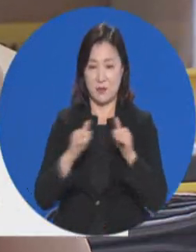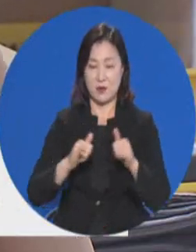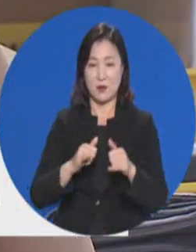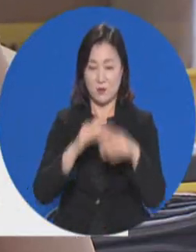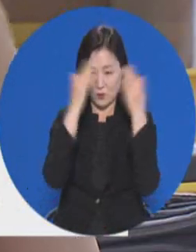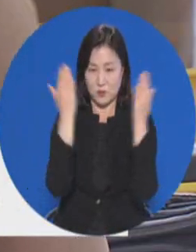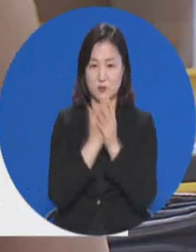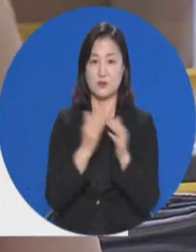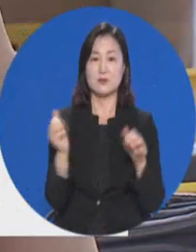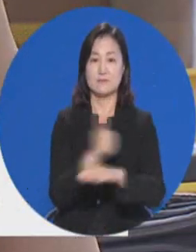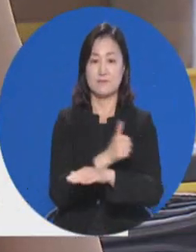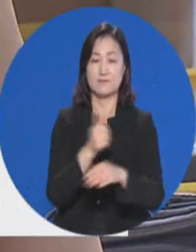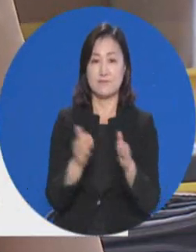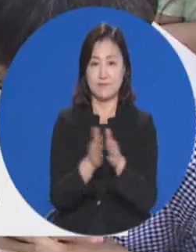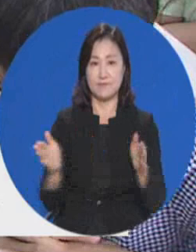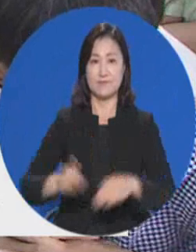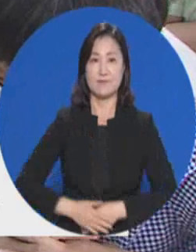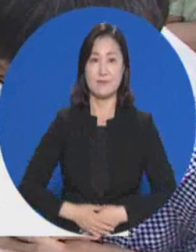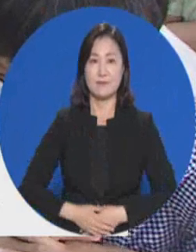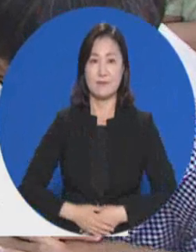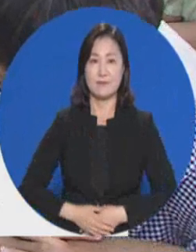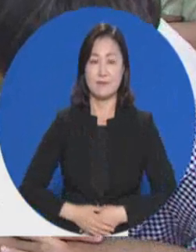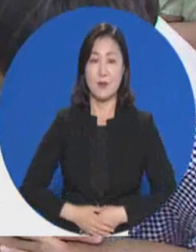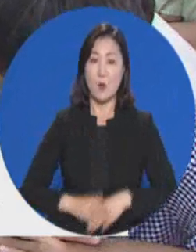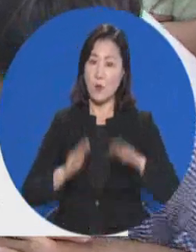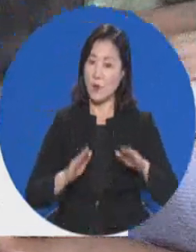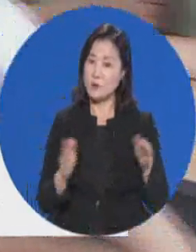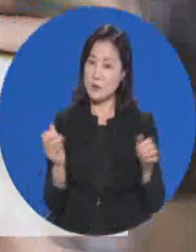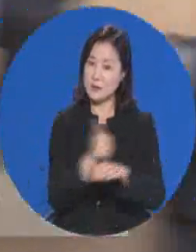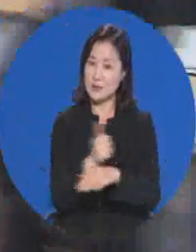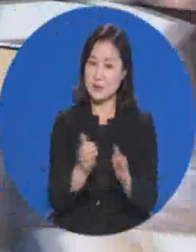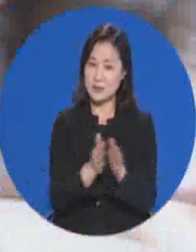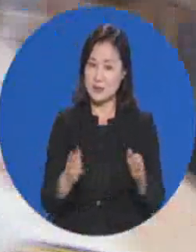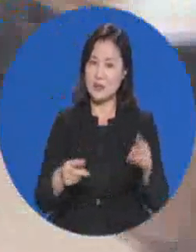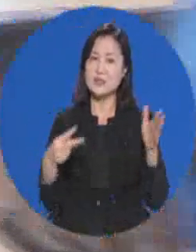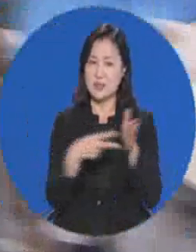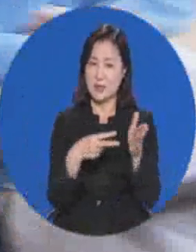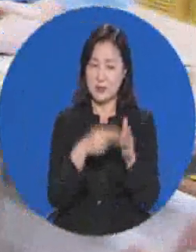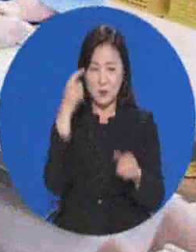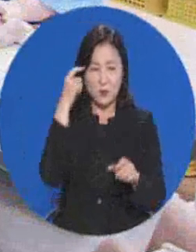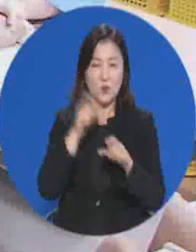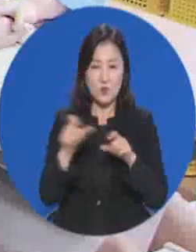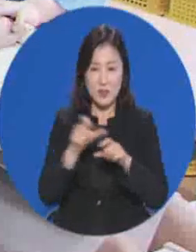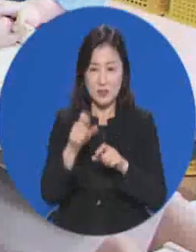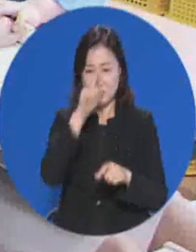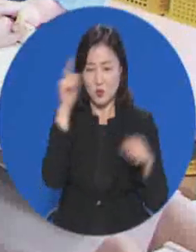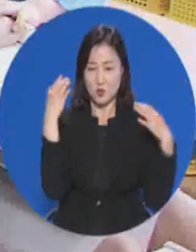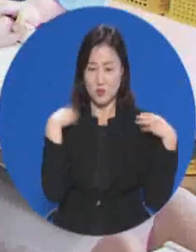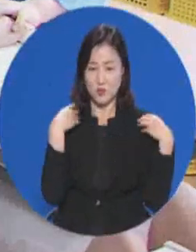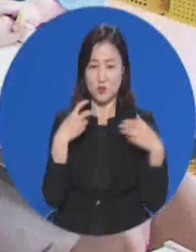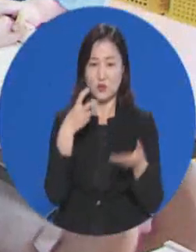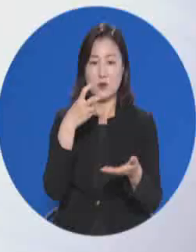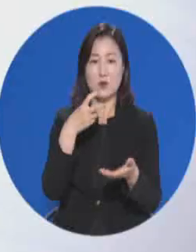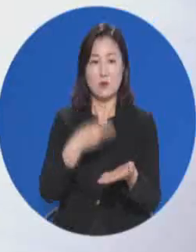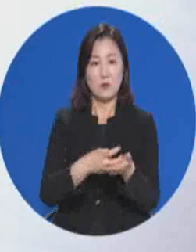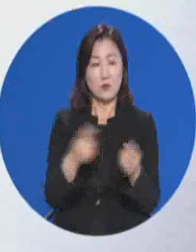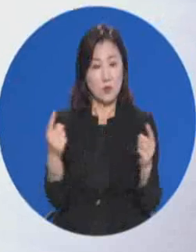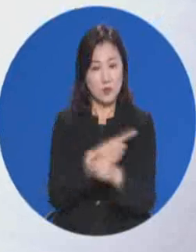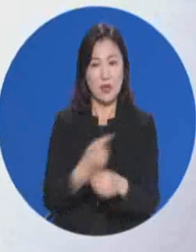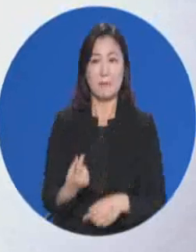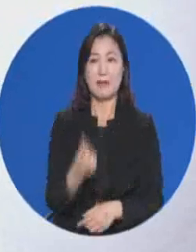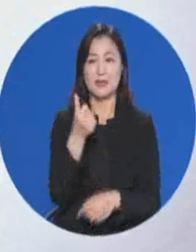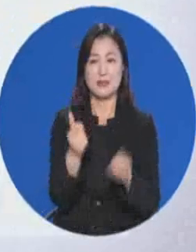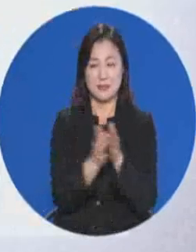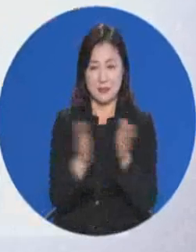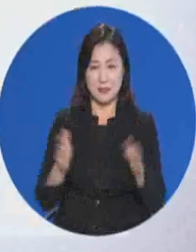수업에 돌입했습니다. 전면 등교 시점으로 2학기 정도를 고민하던 정부 방침보다 이릅니다.